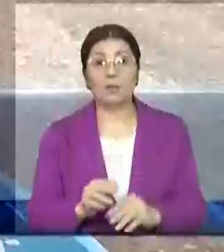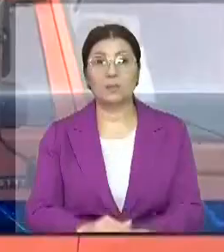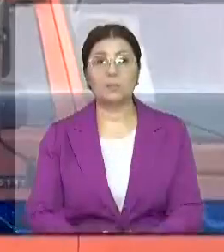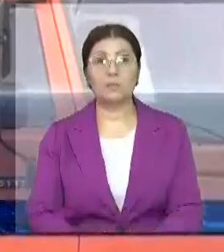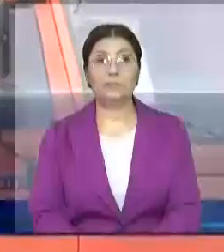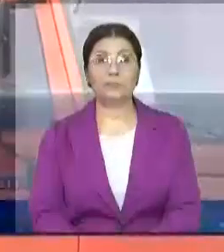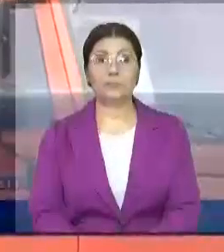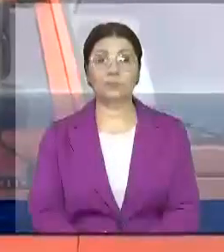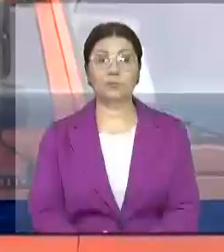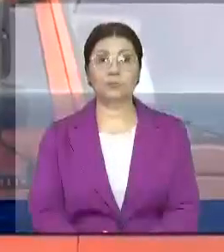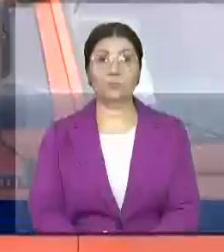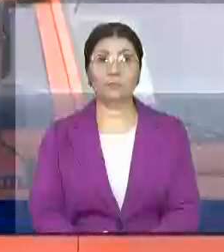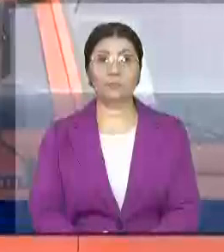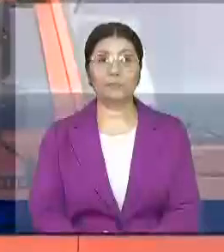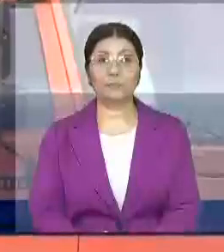жүргізіледі.